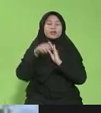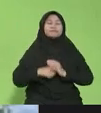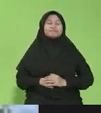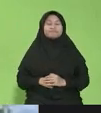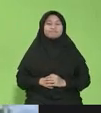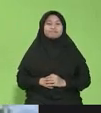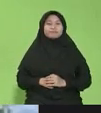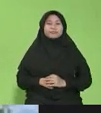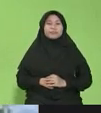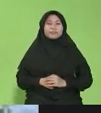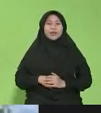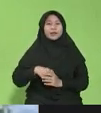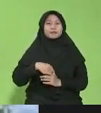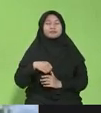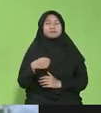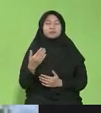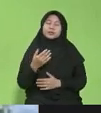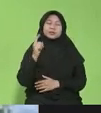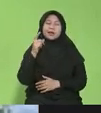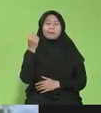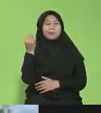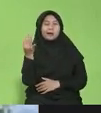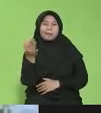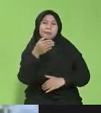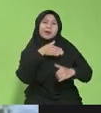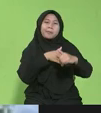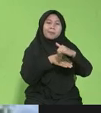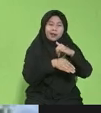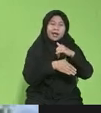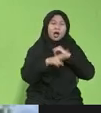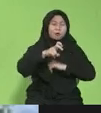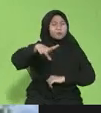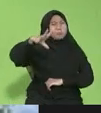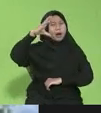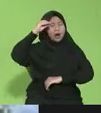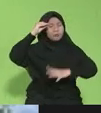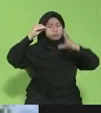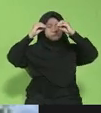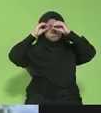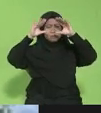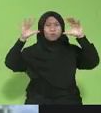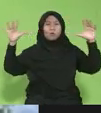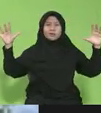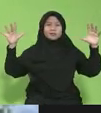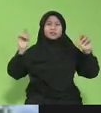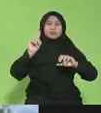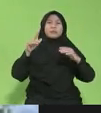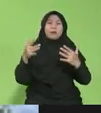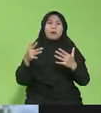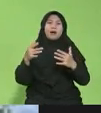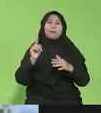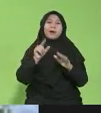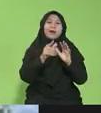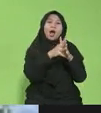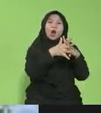beberapa hal yang menyangkut penyembelihan itu mungkin harus kita maknai dalam pengertian yang luas. Karena kalau kita baca ayat-ayat tentang kurban itu